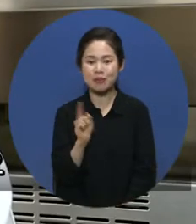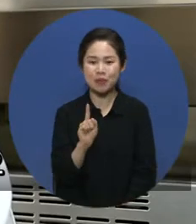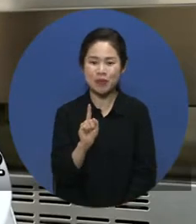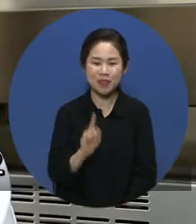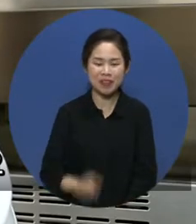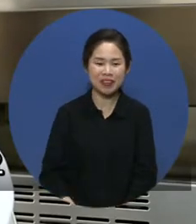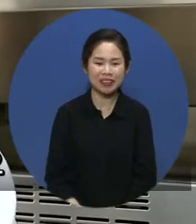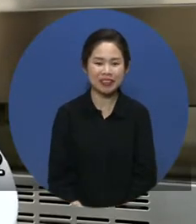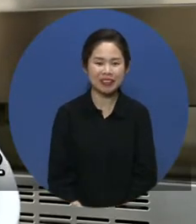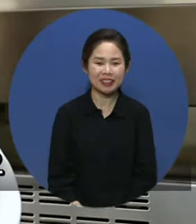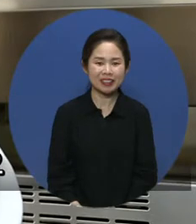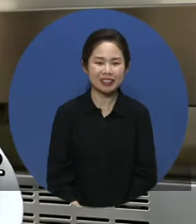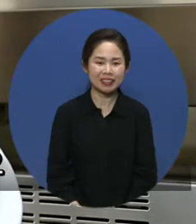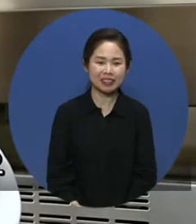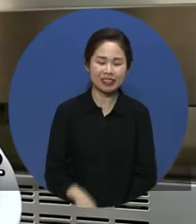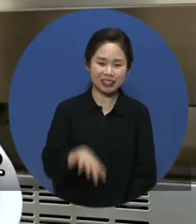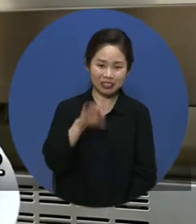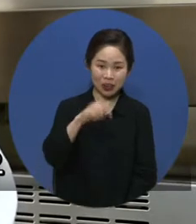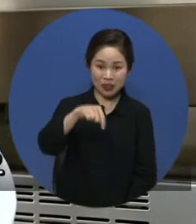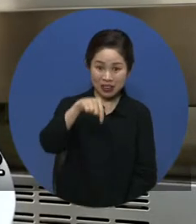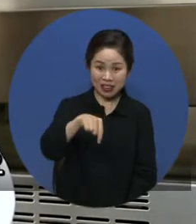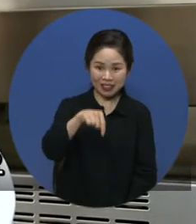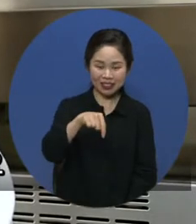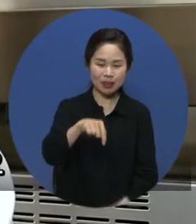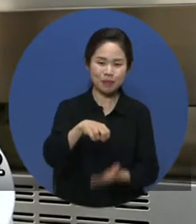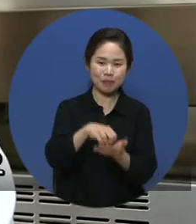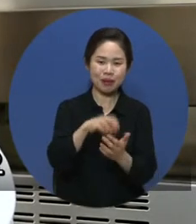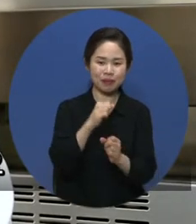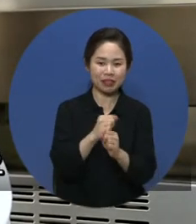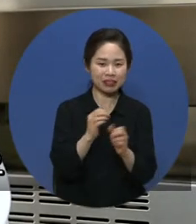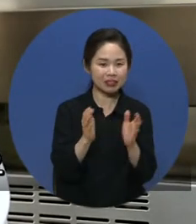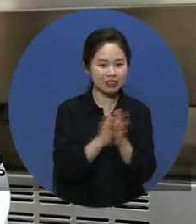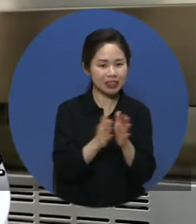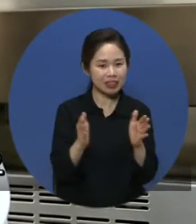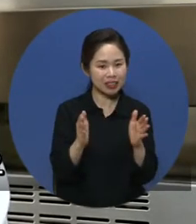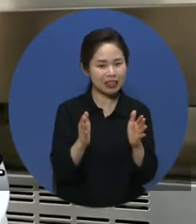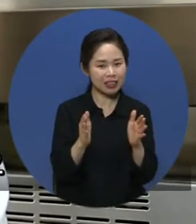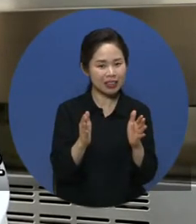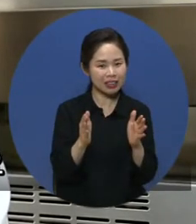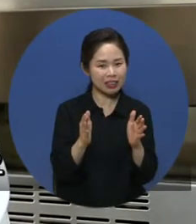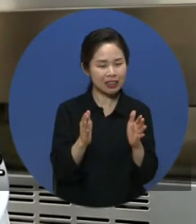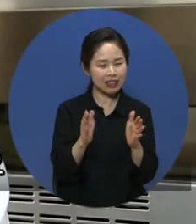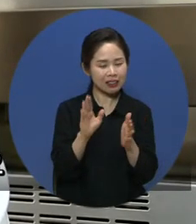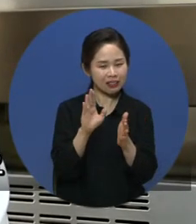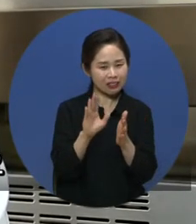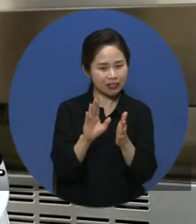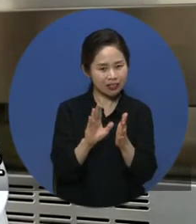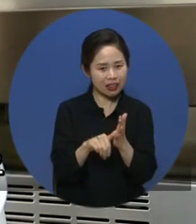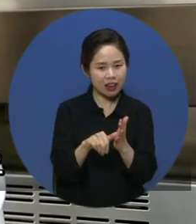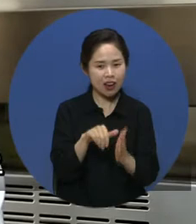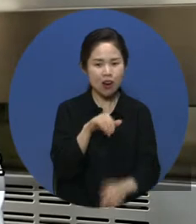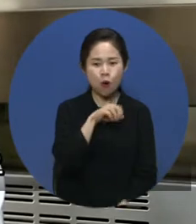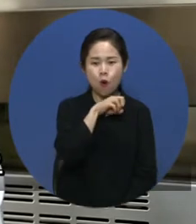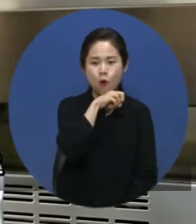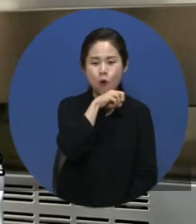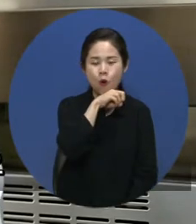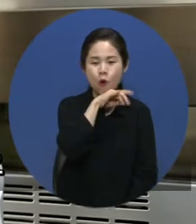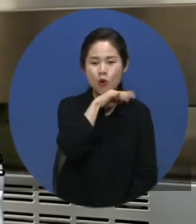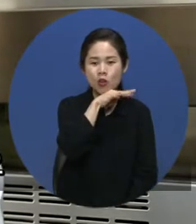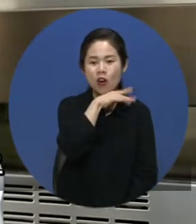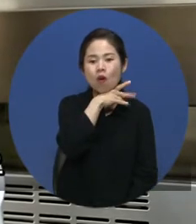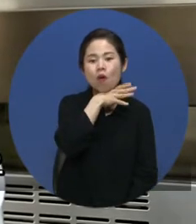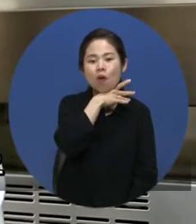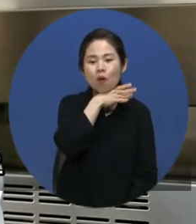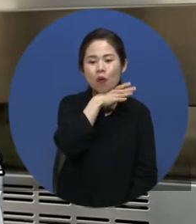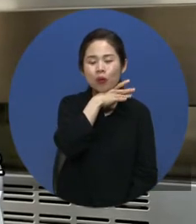그중에서 가장 인기 품목은 어떤 빵인가요? 네, 처음에 이 베이커리를 시작하면서 우리 친구들에게 가르쳐줬던 오징어 먹물빵이 가장